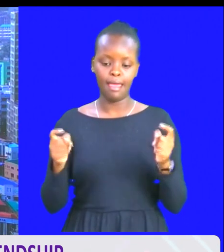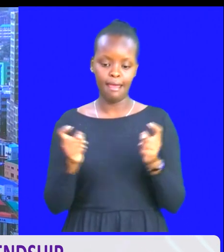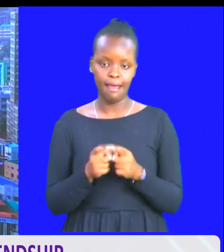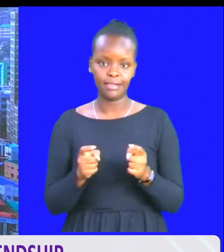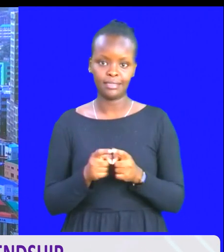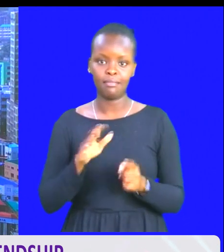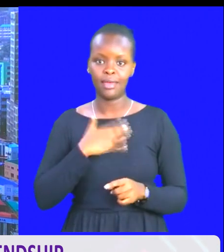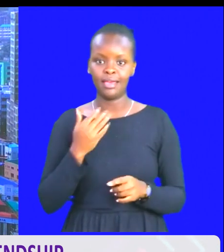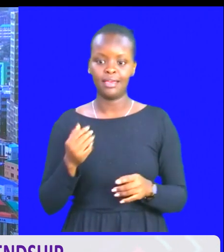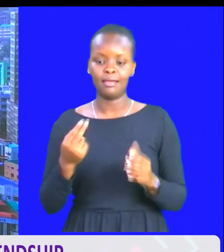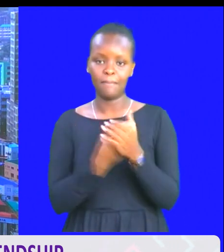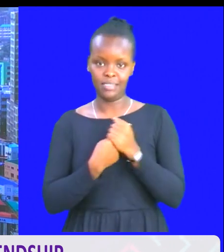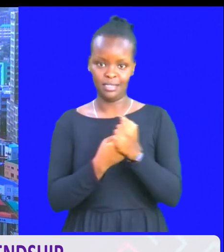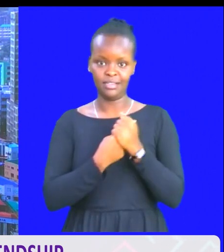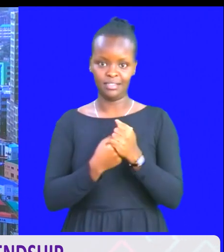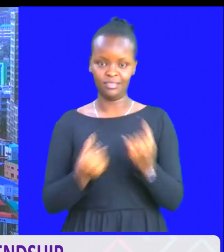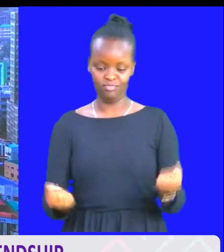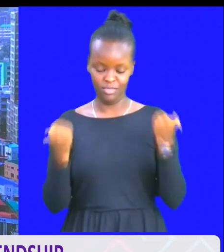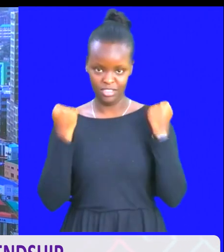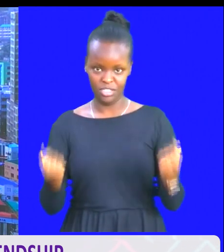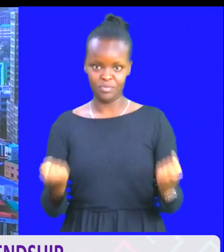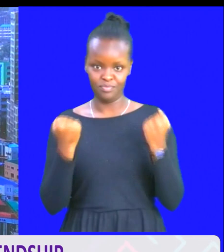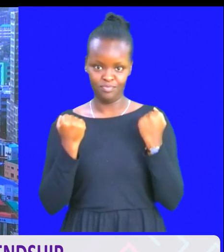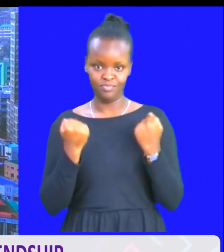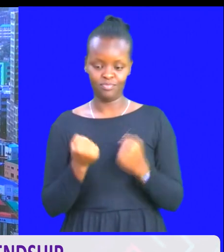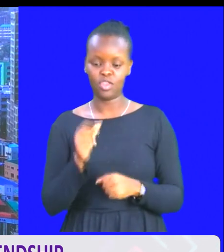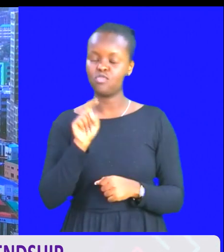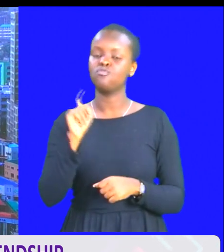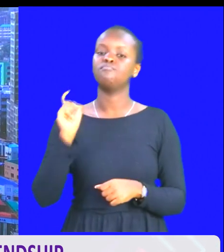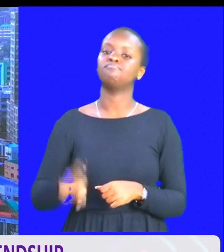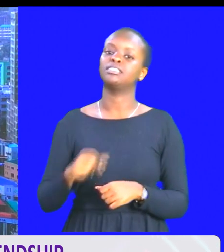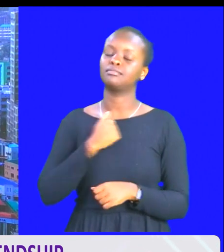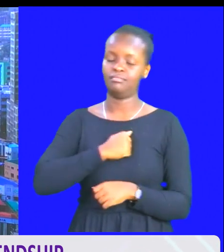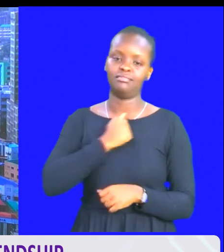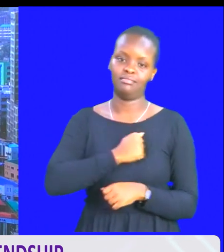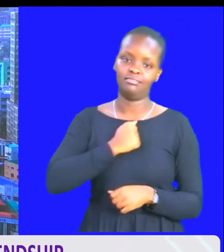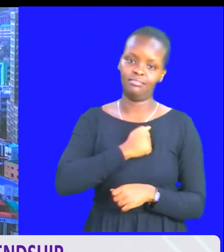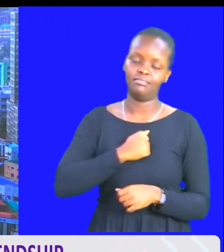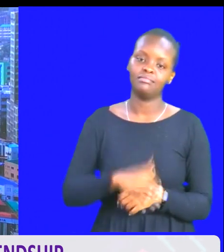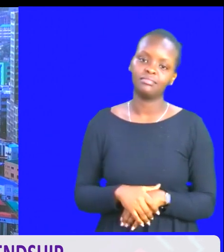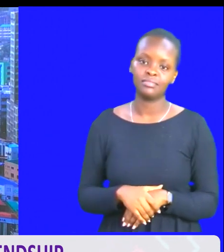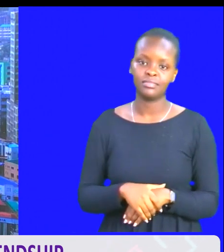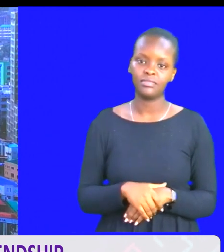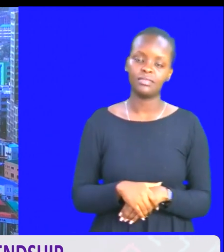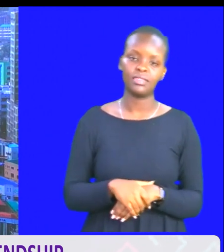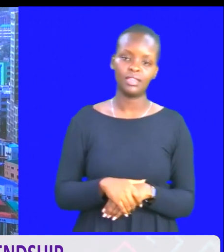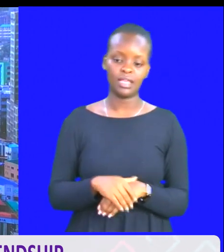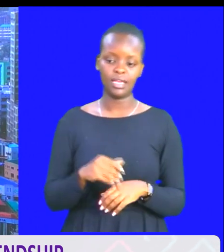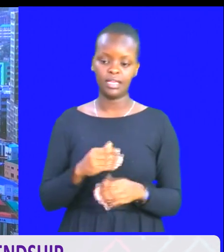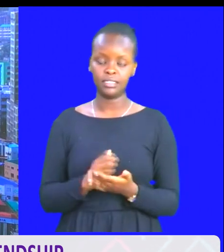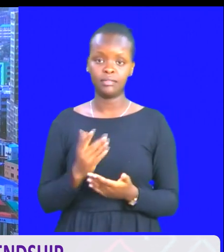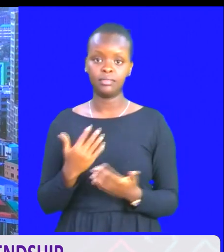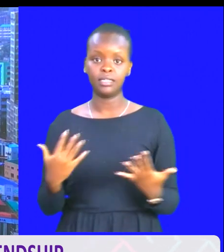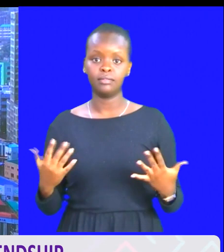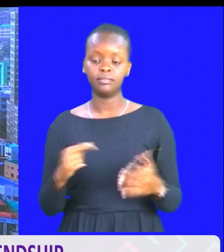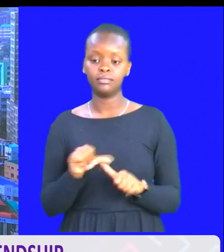that man you have to make up for the man then lazima man, because you know something about this you